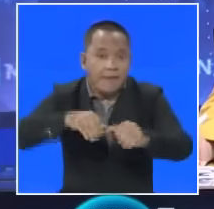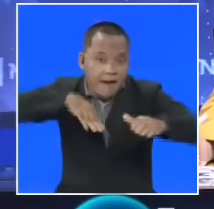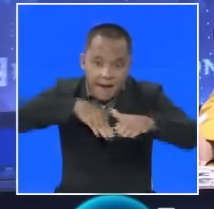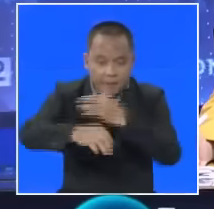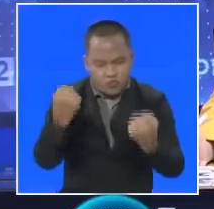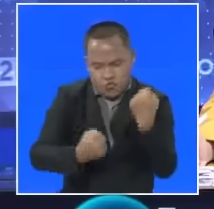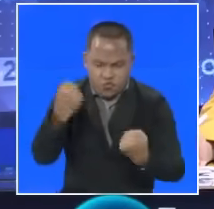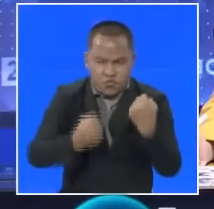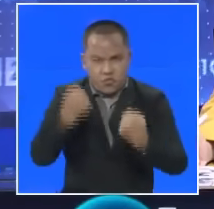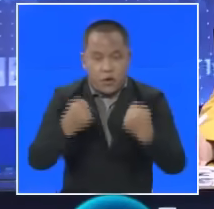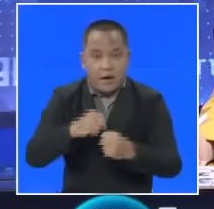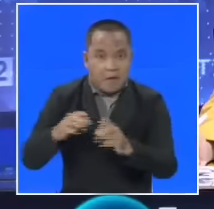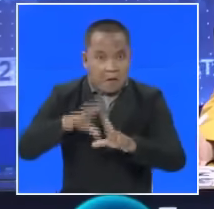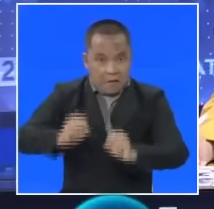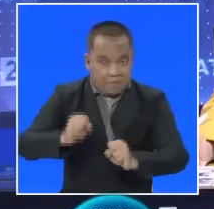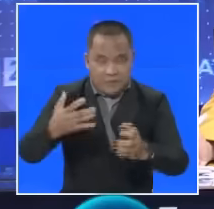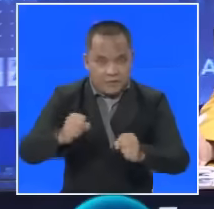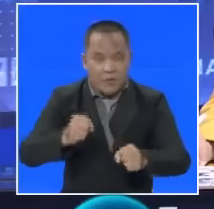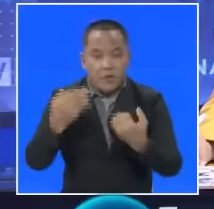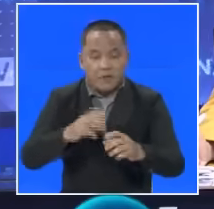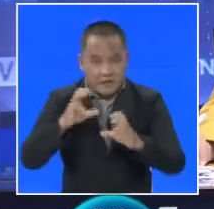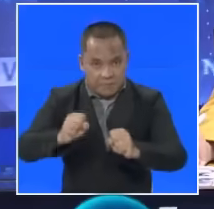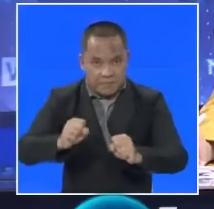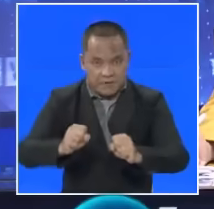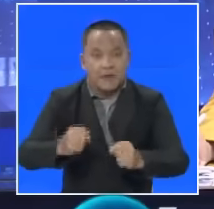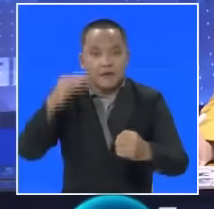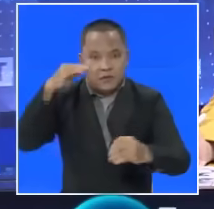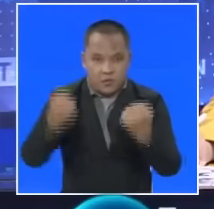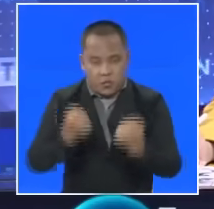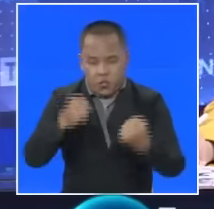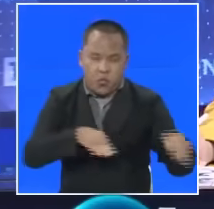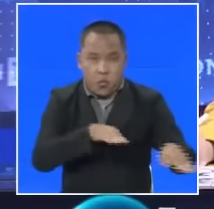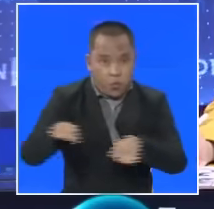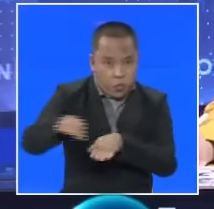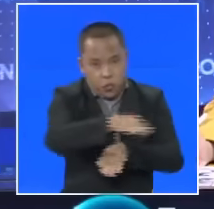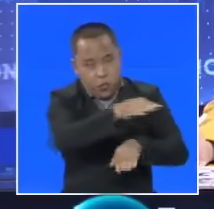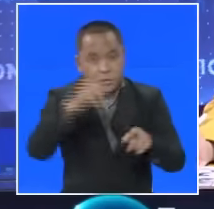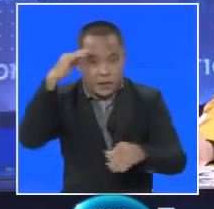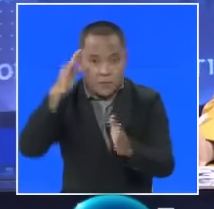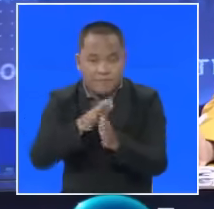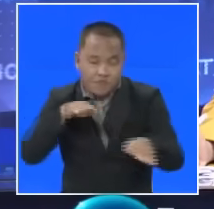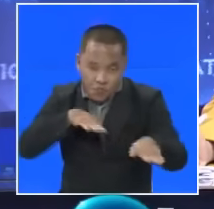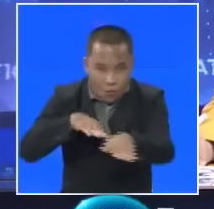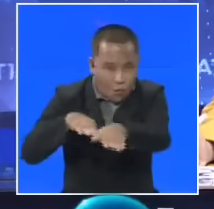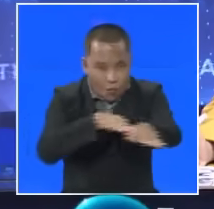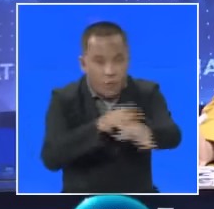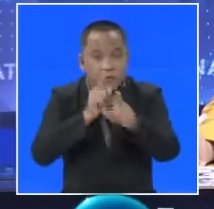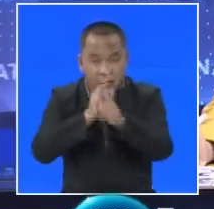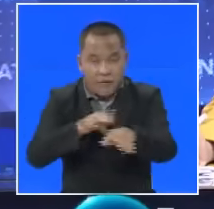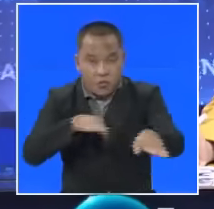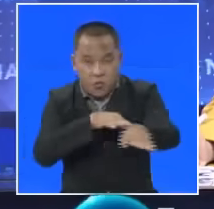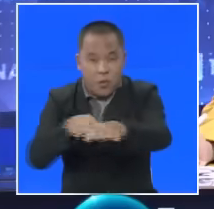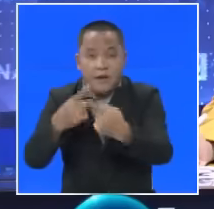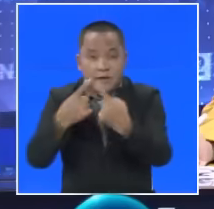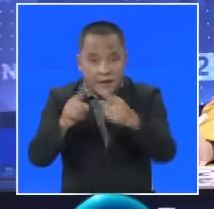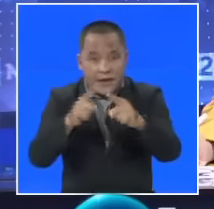รออะไรใครจะยอมให้โดนจับล่ะเดี๋ยวถูกดำเนินคดีนะคะก็ขับรถหนีคุณผู้ชมตำรวจก็ไล่ตามสุดระทึกเลยนะคะ